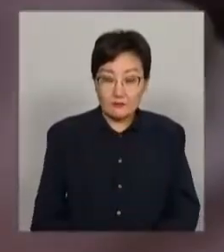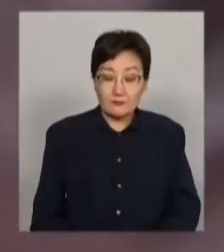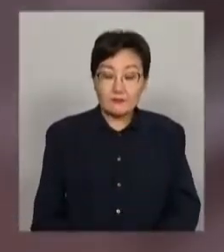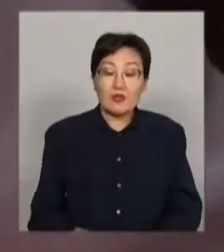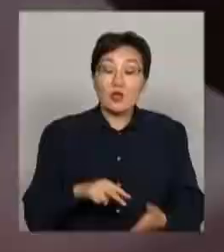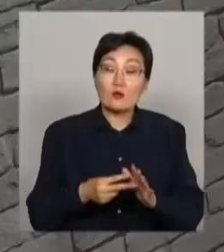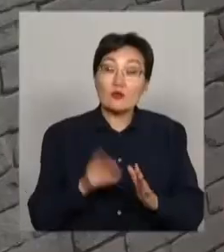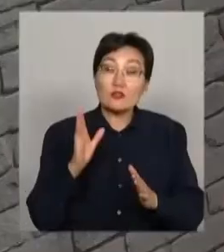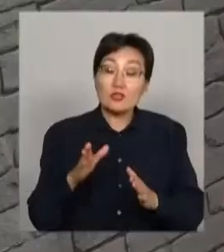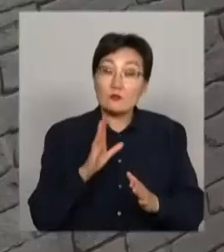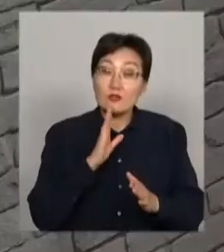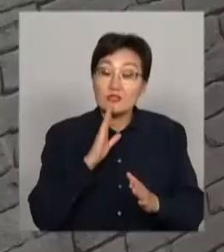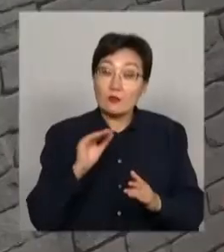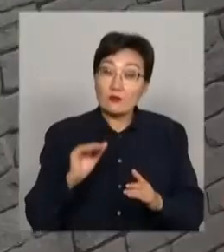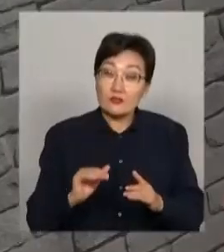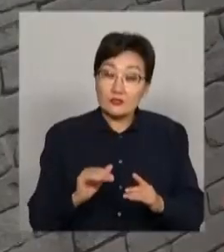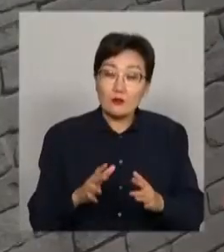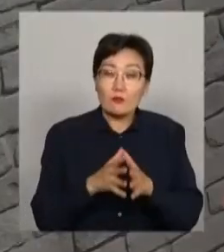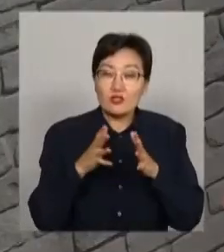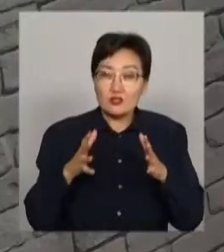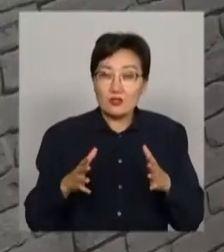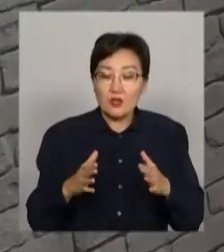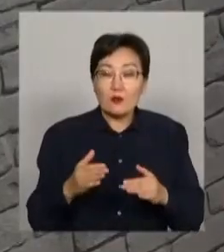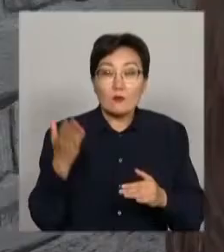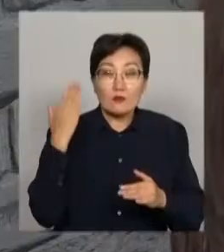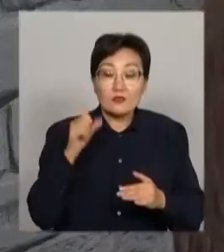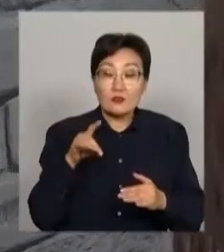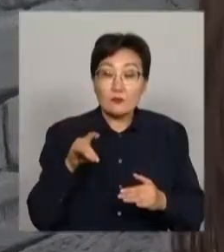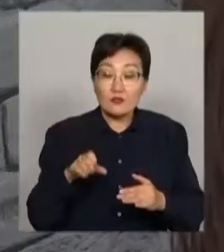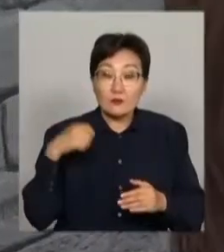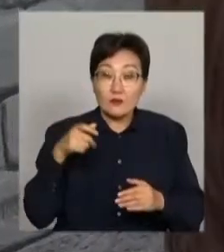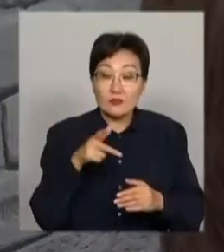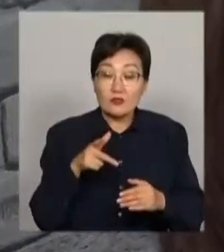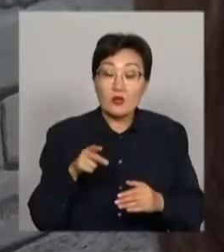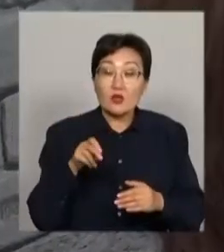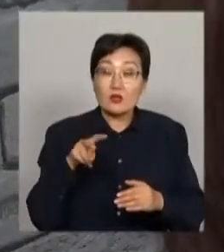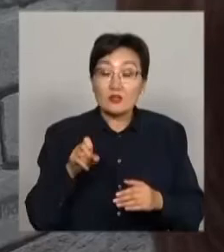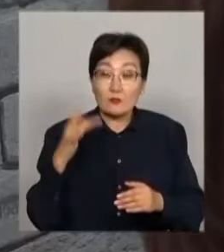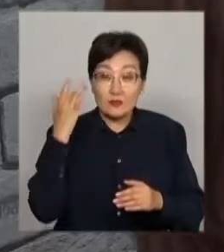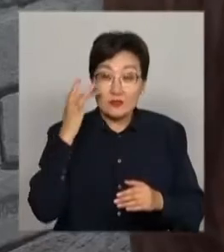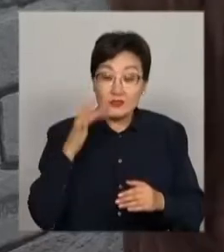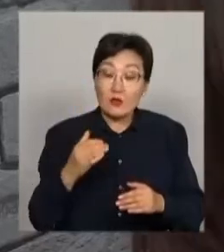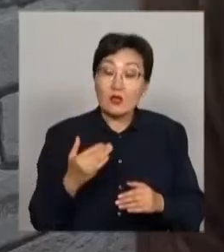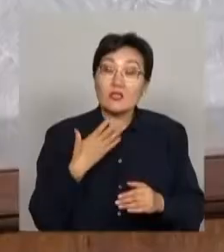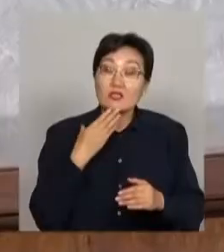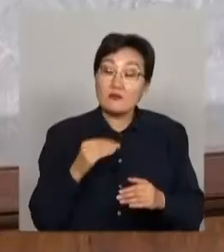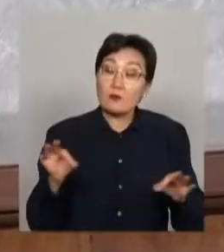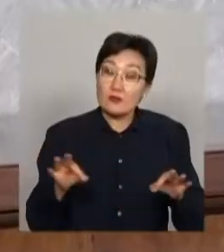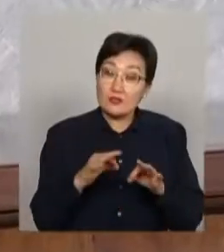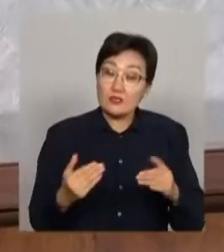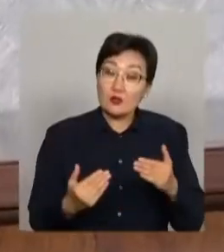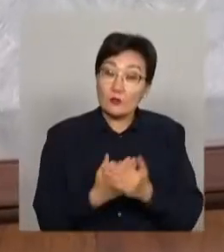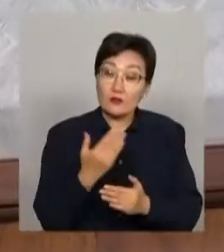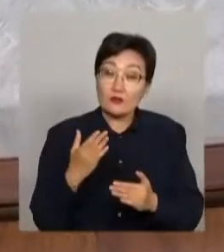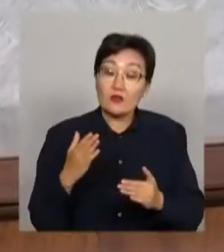Планы на будущее у юной звездочки грандиозные. Недавно Амина отсняла клип в США на одну из своих авторских песен. Новую